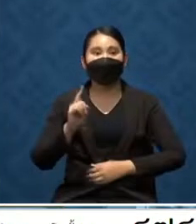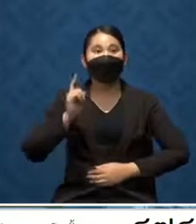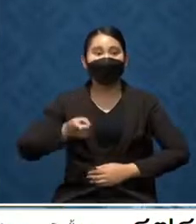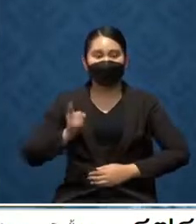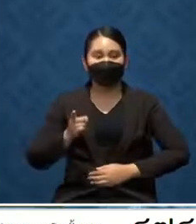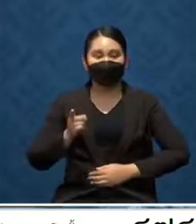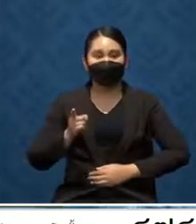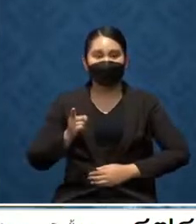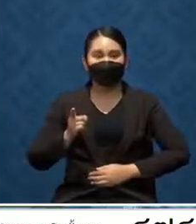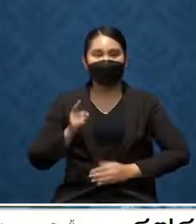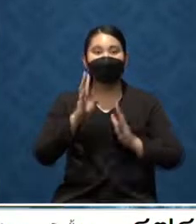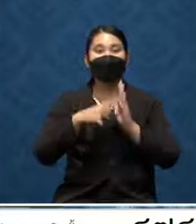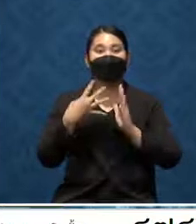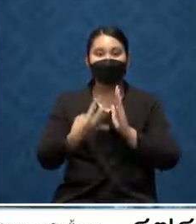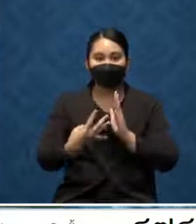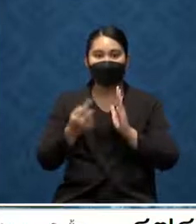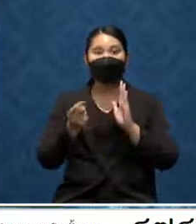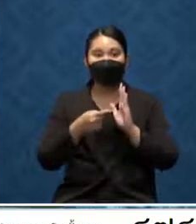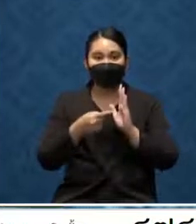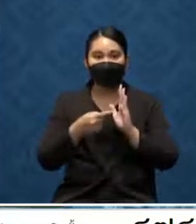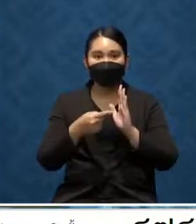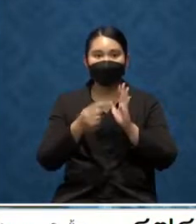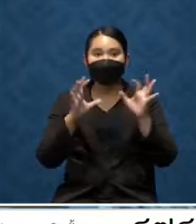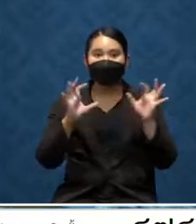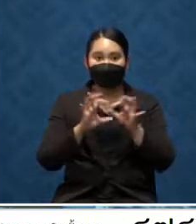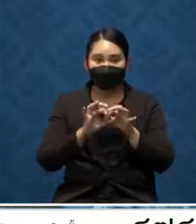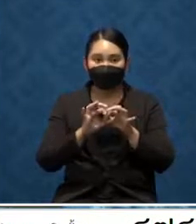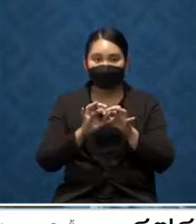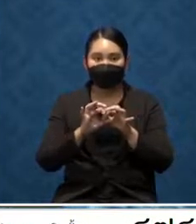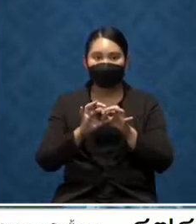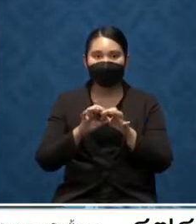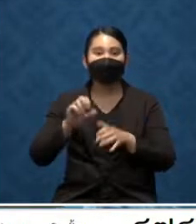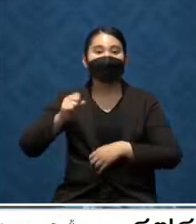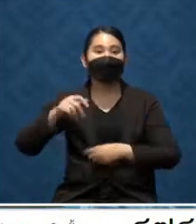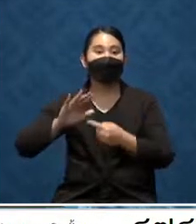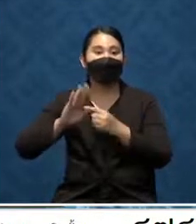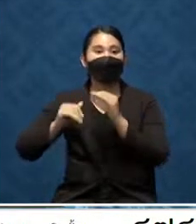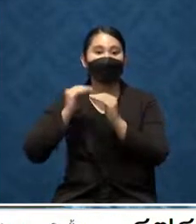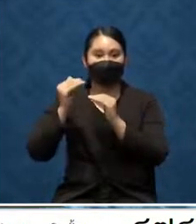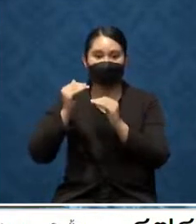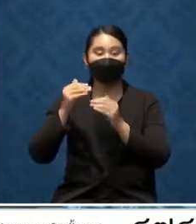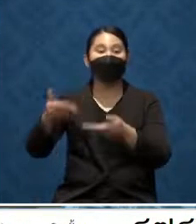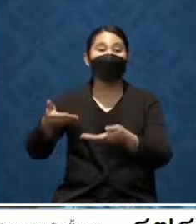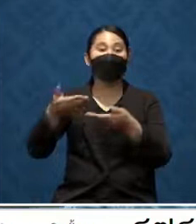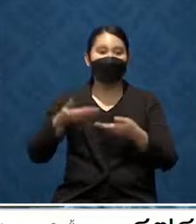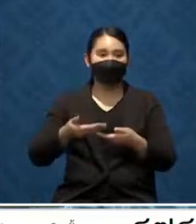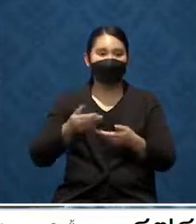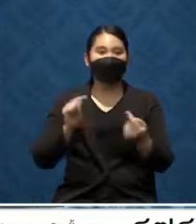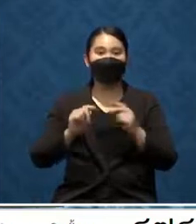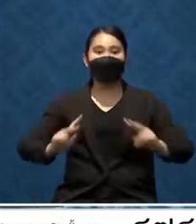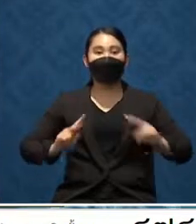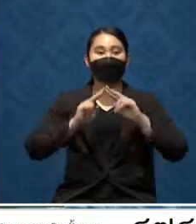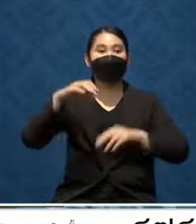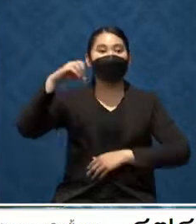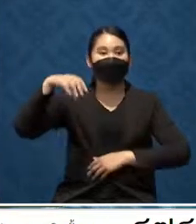แล้วนี้เมให้สอดคร็องกันเต็นกควิ Usedนการทจะเชิญทางกระโทวพลั